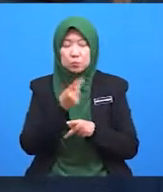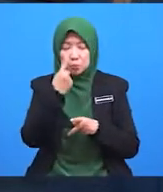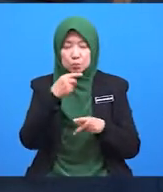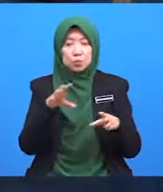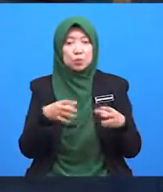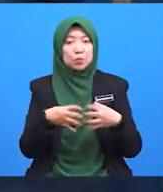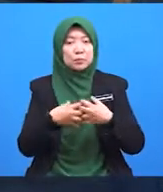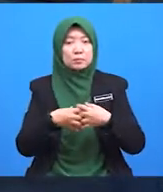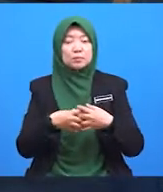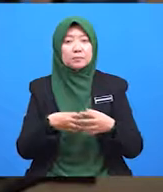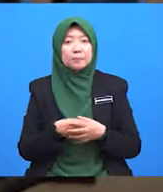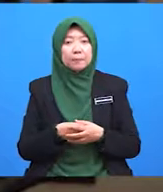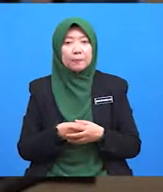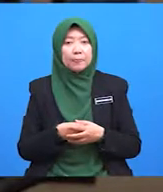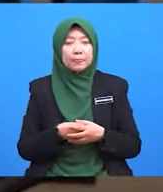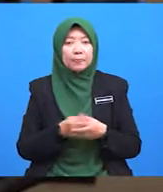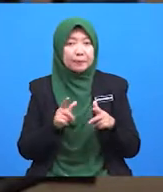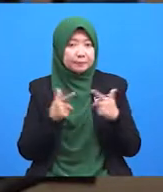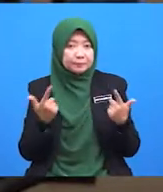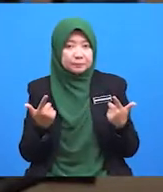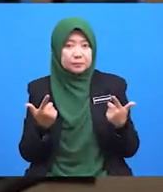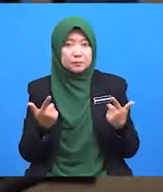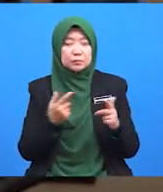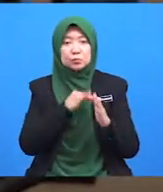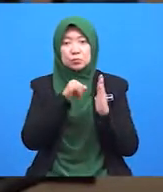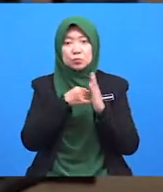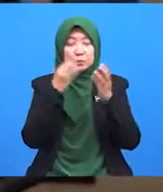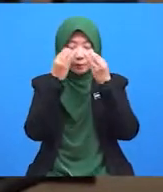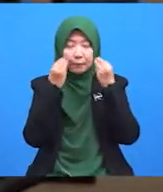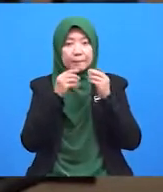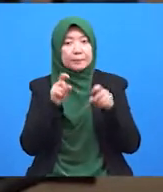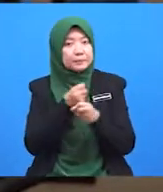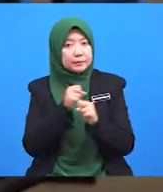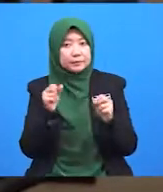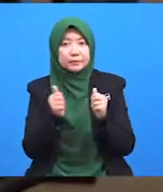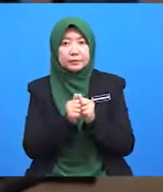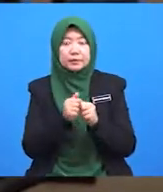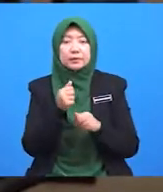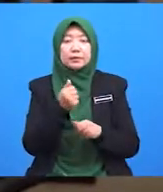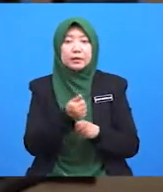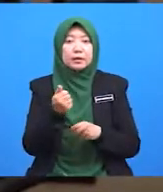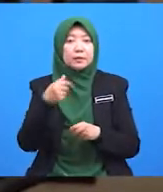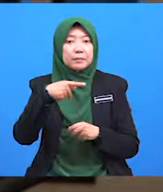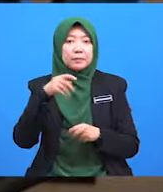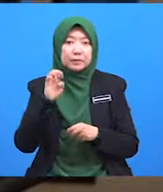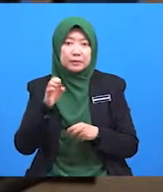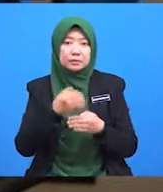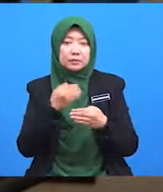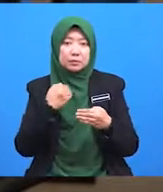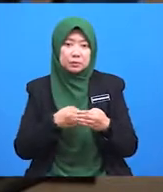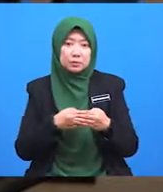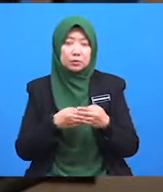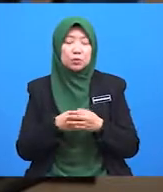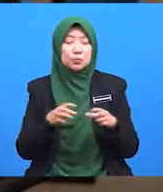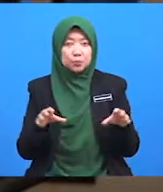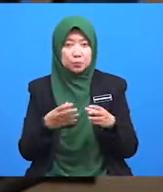mengendalikan mesin rawatan. Selain itu, juru estetik perlu bersedia dengan alat PPE yang khusus sebelum melakukan